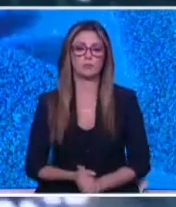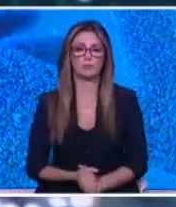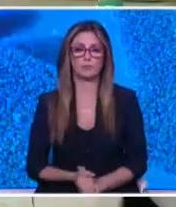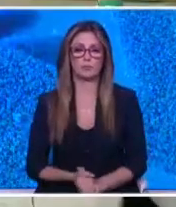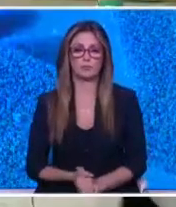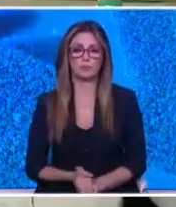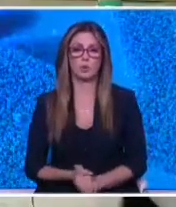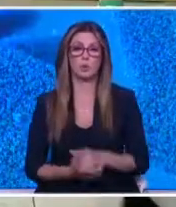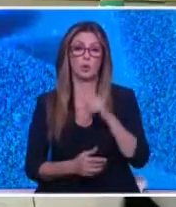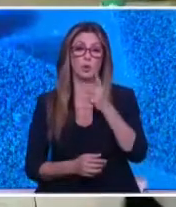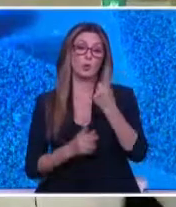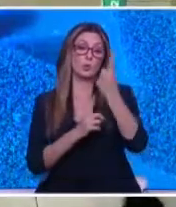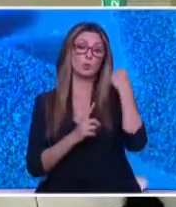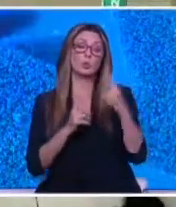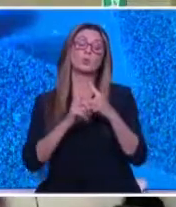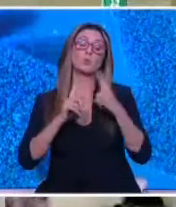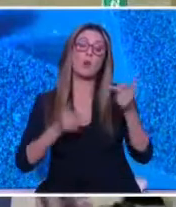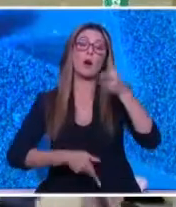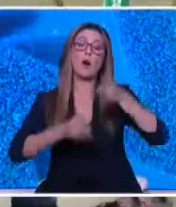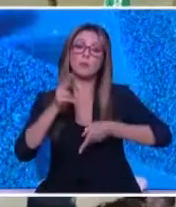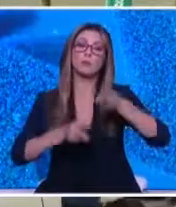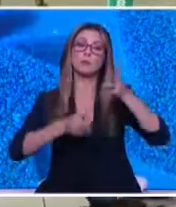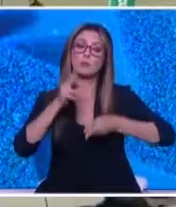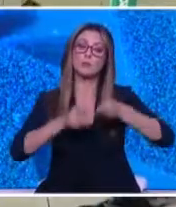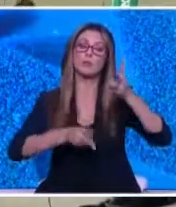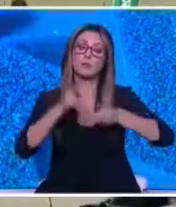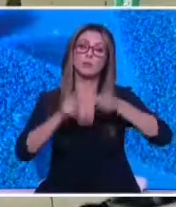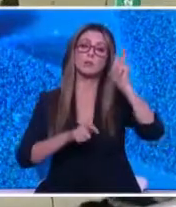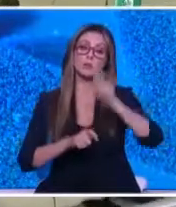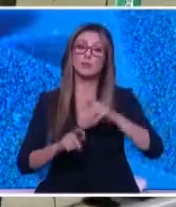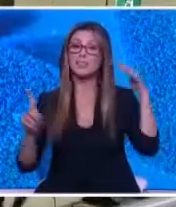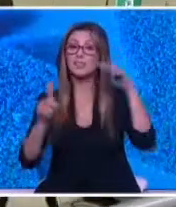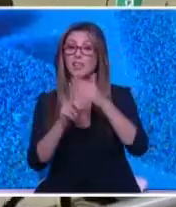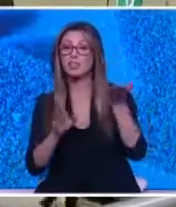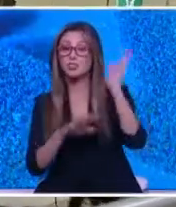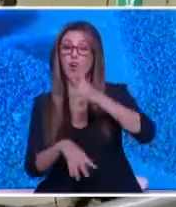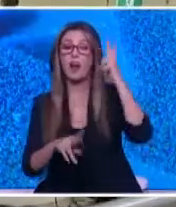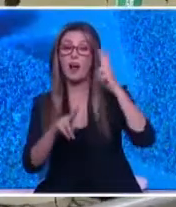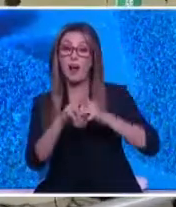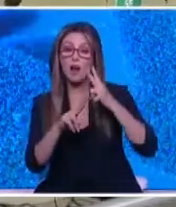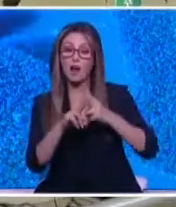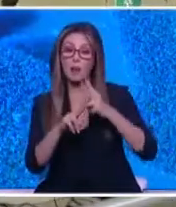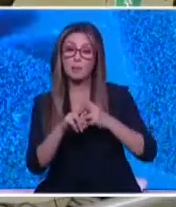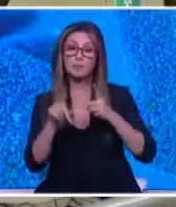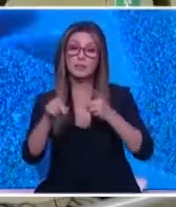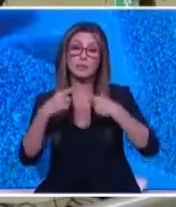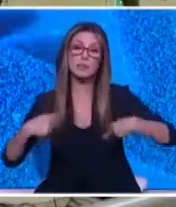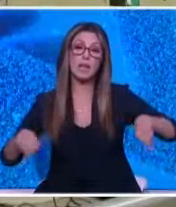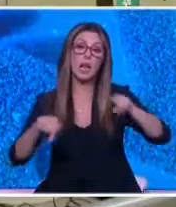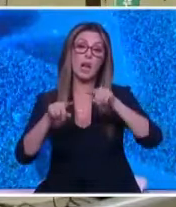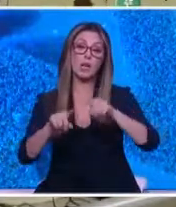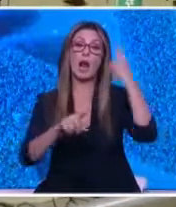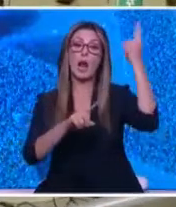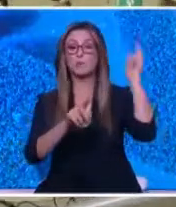Evet, Rushdie dün uzun süren bir ameliyat geçirdi. Saldırının hemen ardından saldırının gerçekleştiği salonun yanına inen